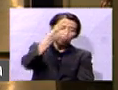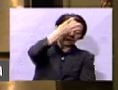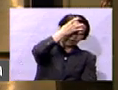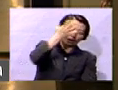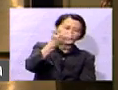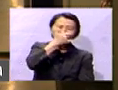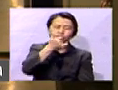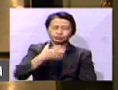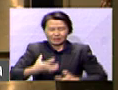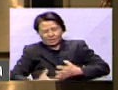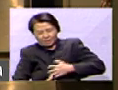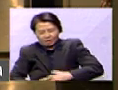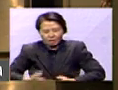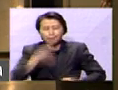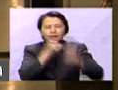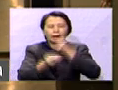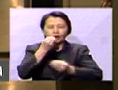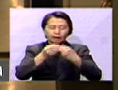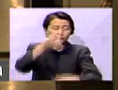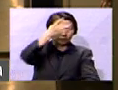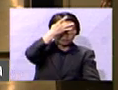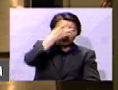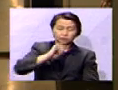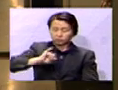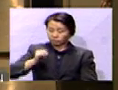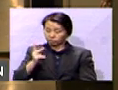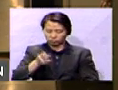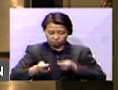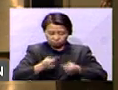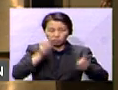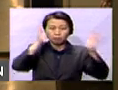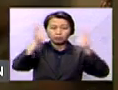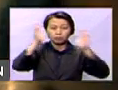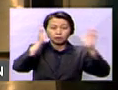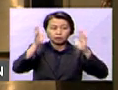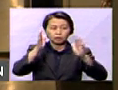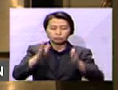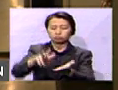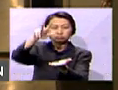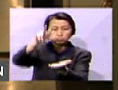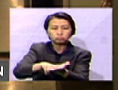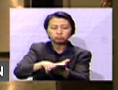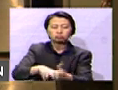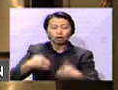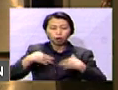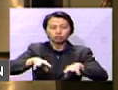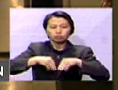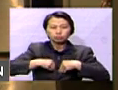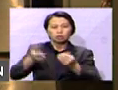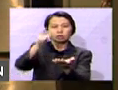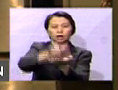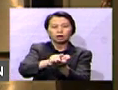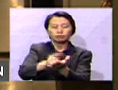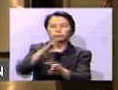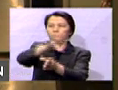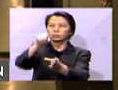insiden keracunan makanan di mana jawatan kuasa pengelola Malaysia MASOK mengesahkan menerima laporan